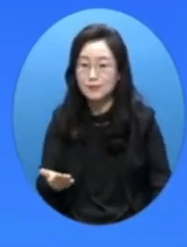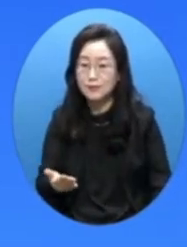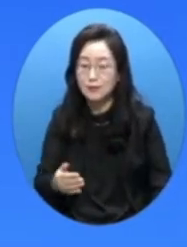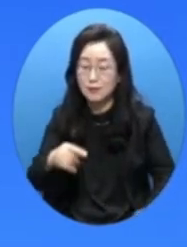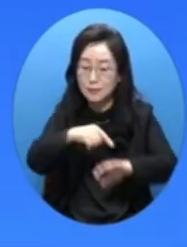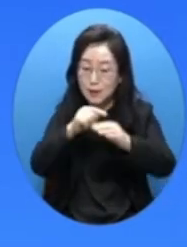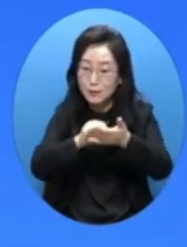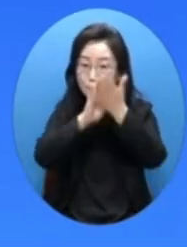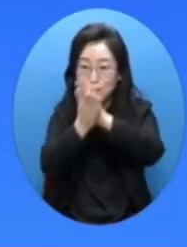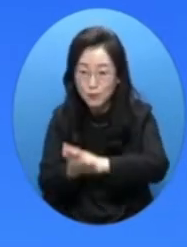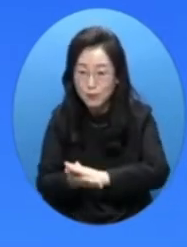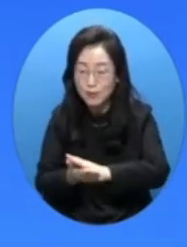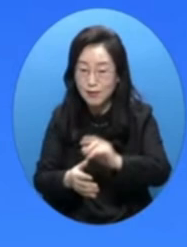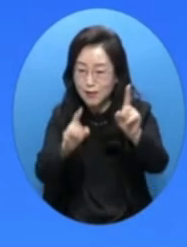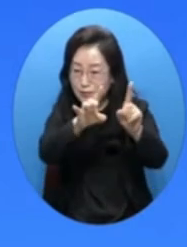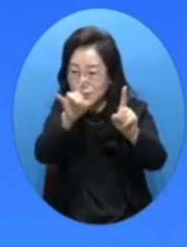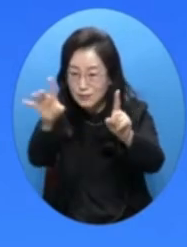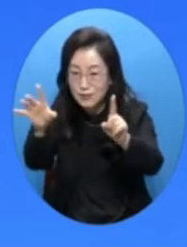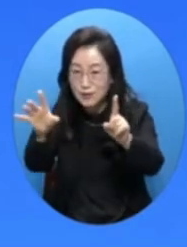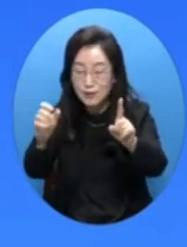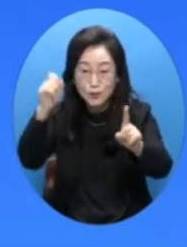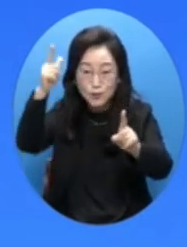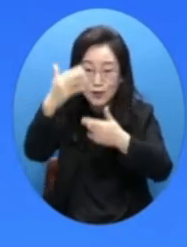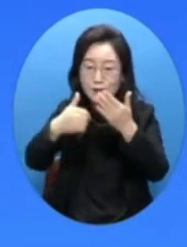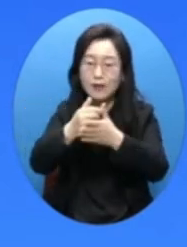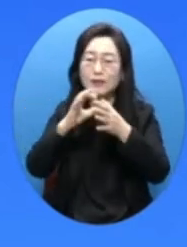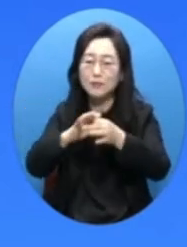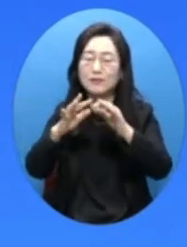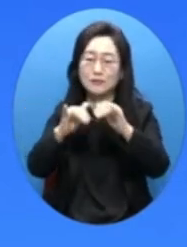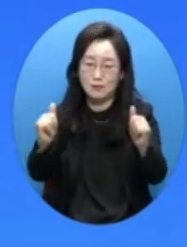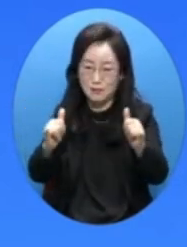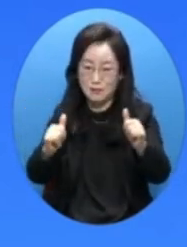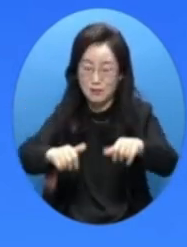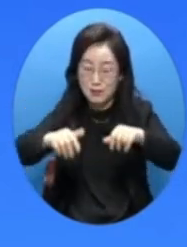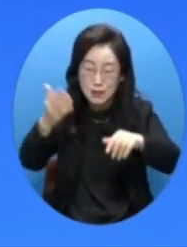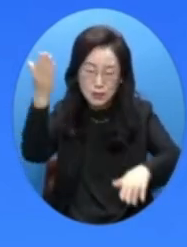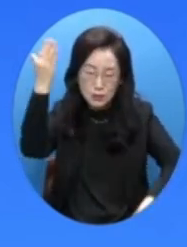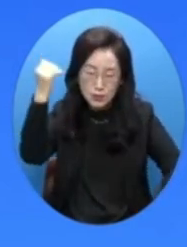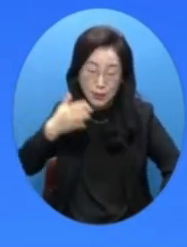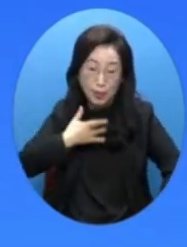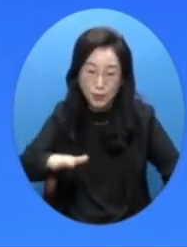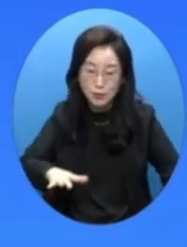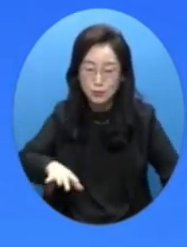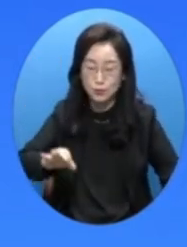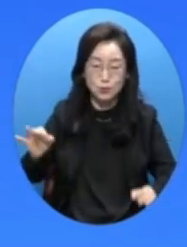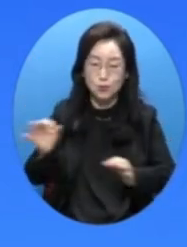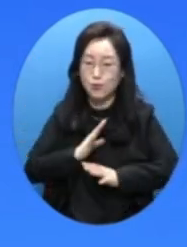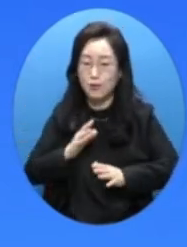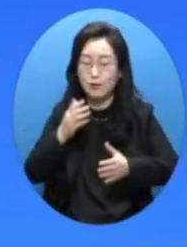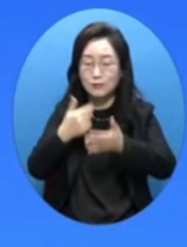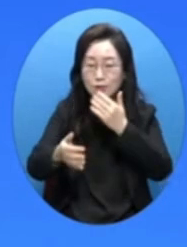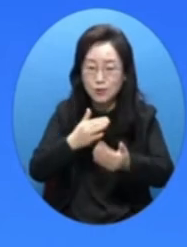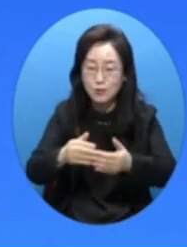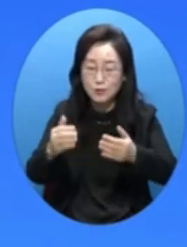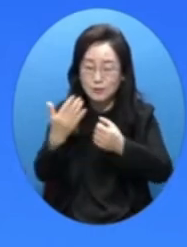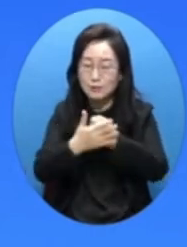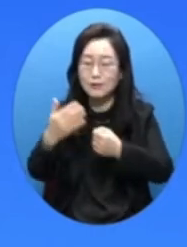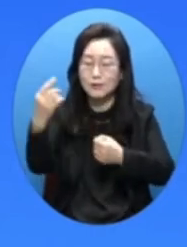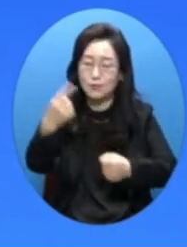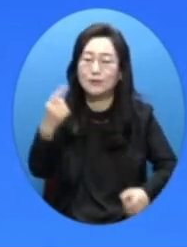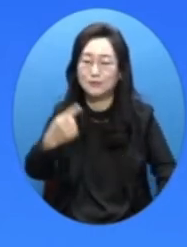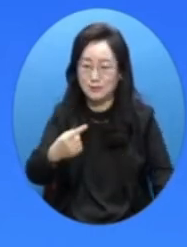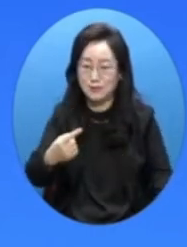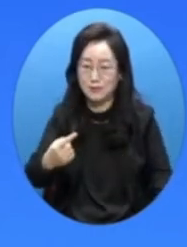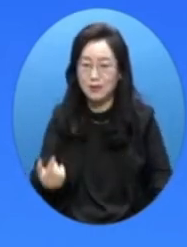변화되기만 하면 여러분 한 사람 한 사람은 위대한 한음사로 이전에 보지 못했던 놀라운 일을 체험하며 살아갈 수 있는 은혜가 임하게 될 것입니다